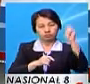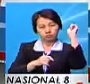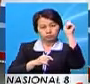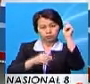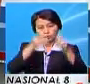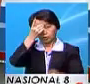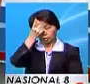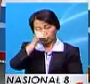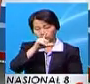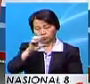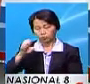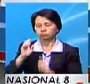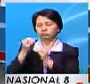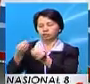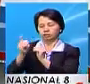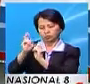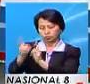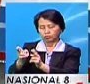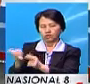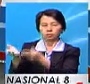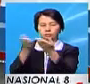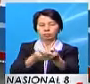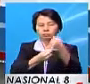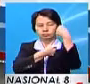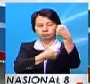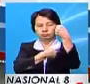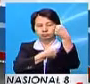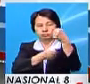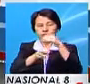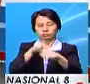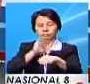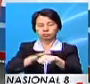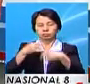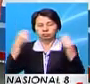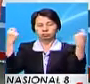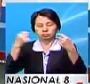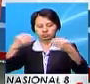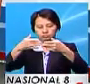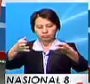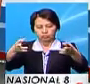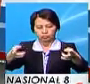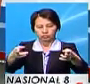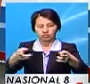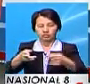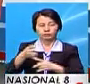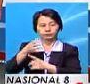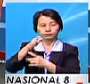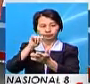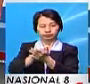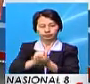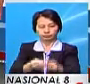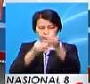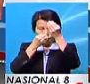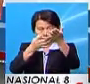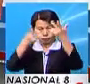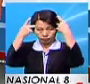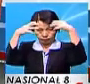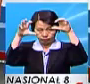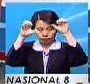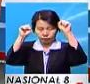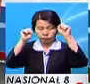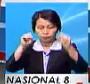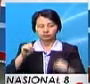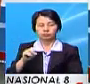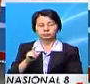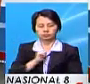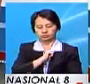Datuk Lee Chong diberikan penghormatan membawa jalur Gemilang semasa upacara Rasmi pembukaan penjara itu diumumkan presiden Majlis olimpik